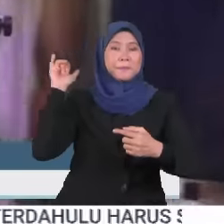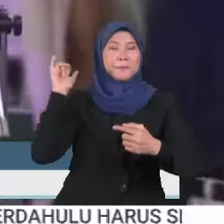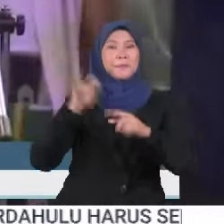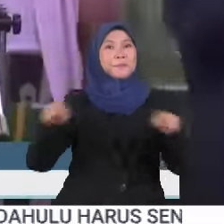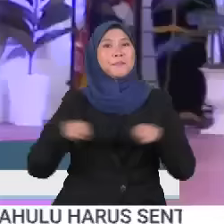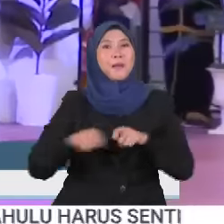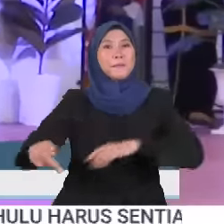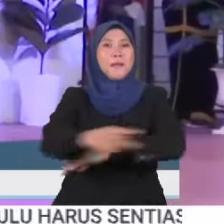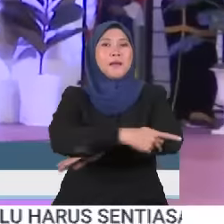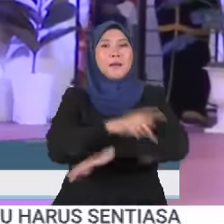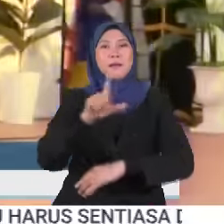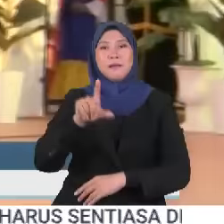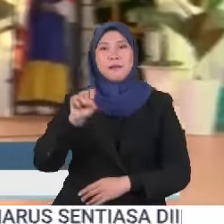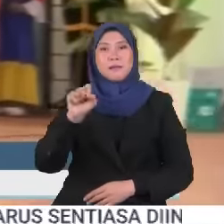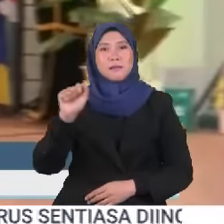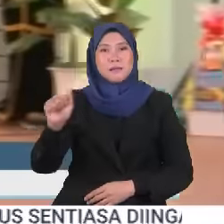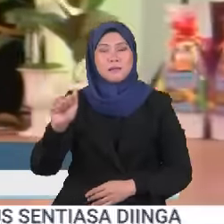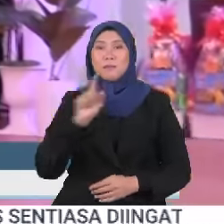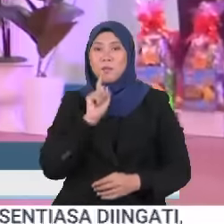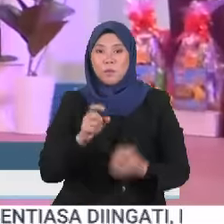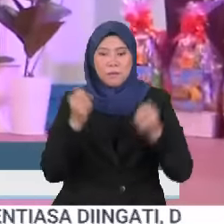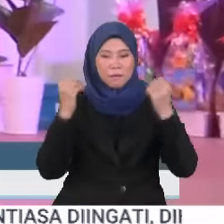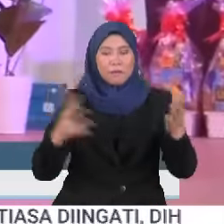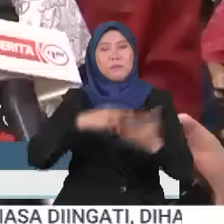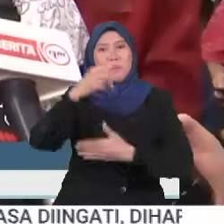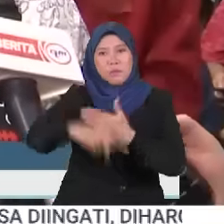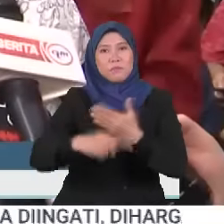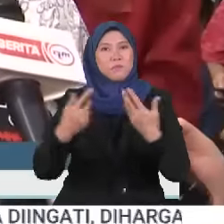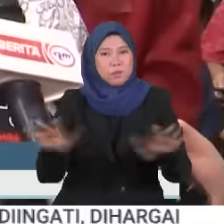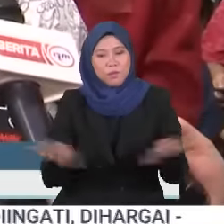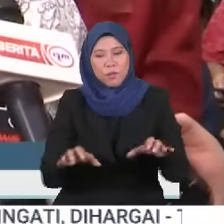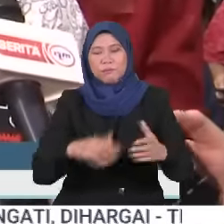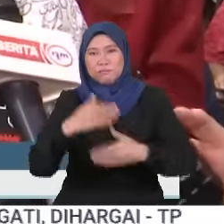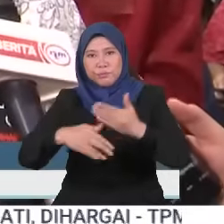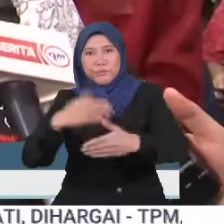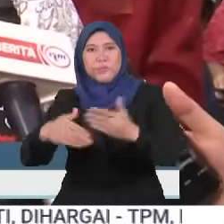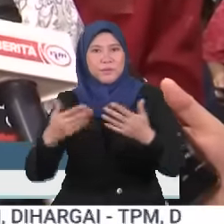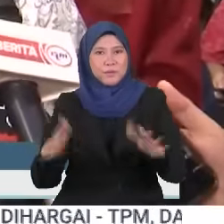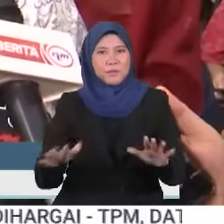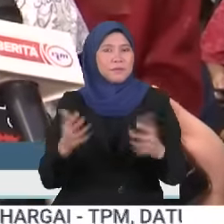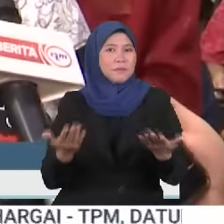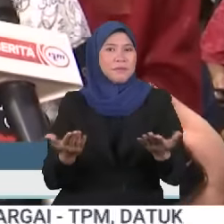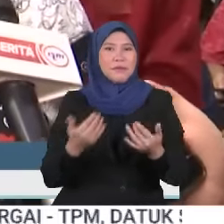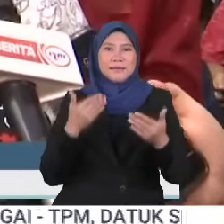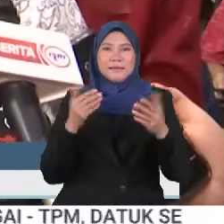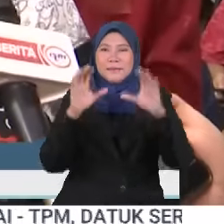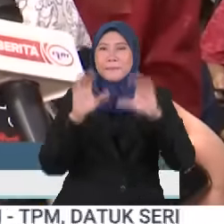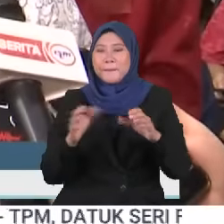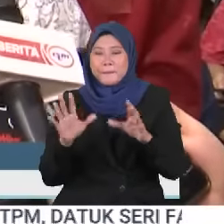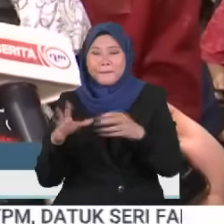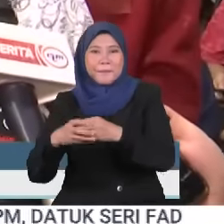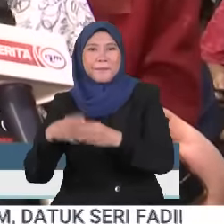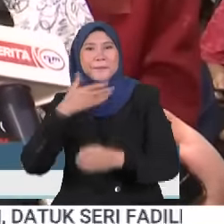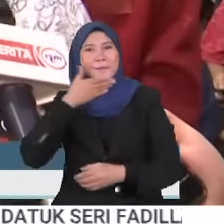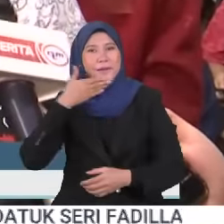bertempat di Padang lasal memang banyak acara-acara yang telah kita laksanakan ini juga menjurus kepada pendekatan Kepada beliau